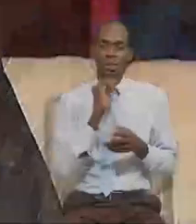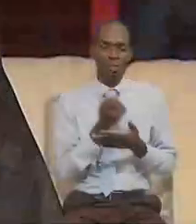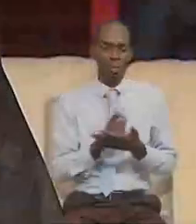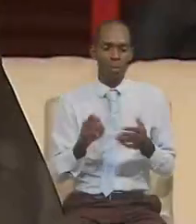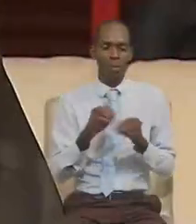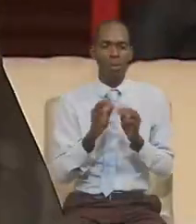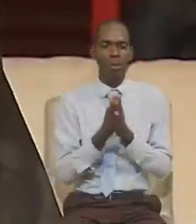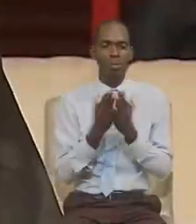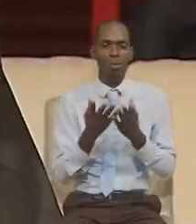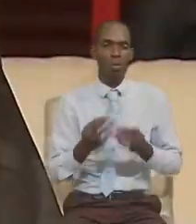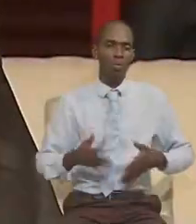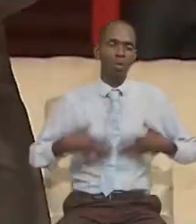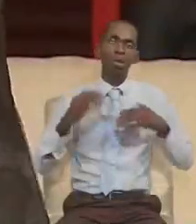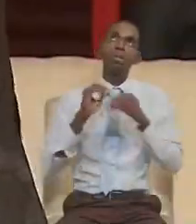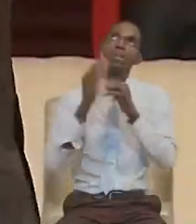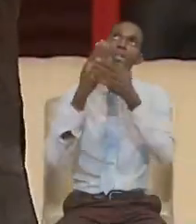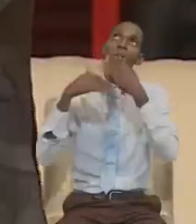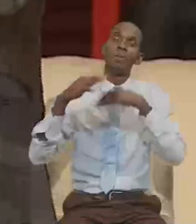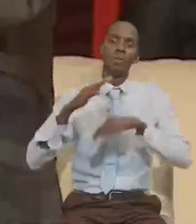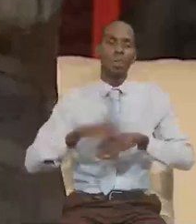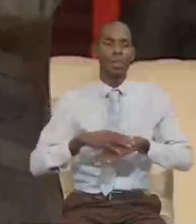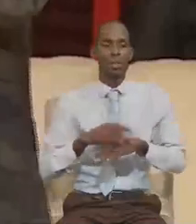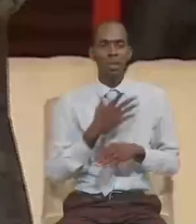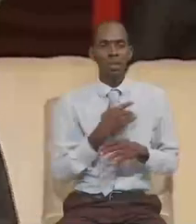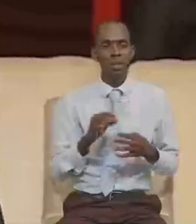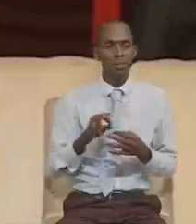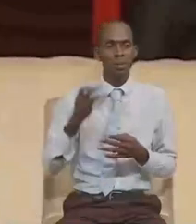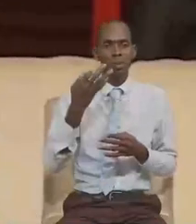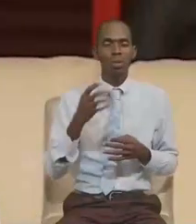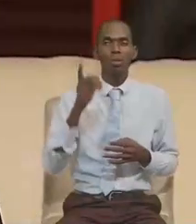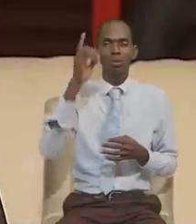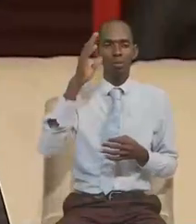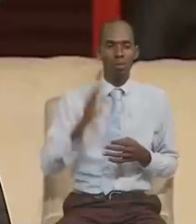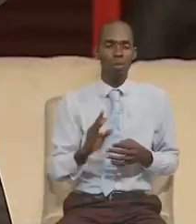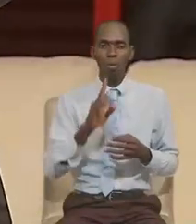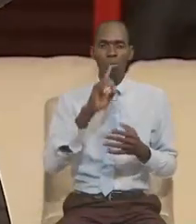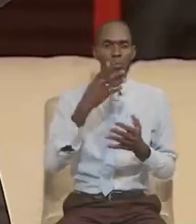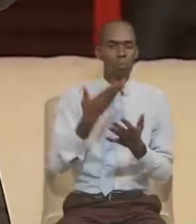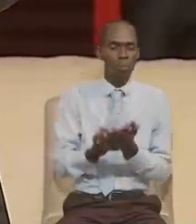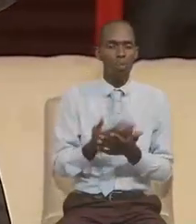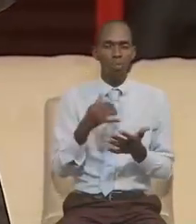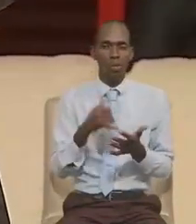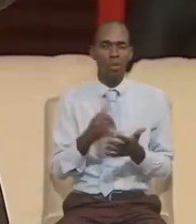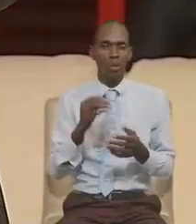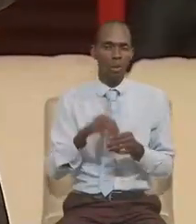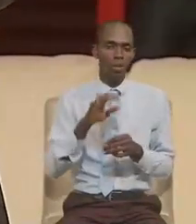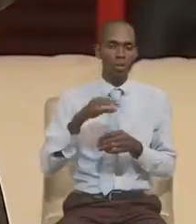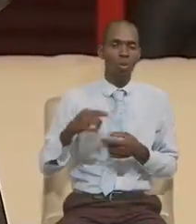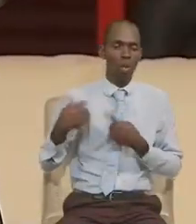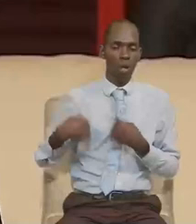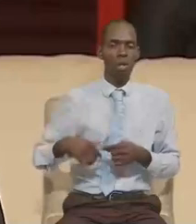au ciel. Et l'Esprit de Dieu rend témoignage à ton cœur que tu es sauvé, que tu es né de